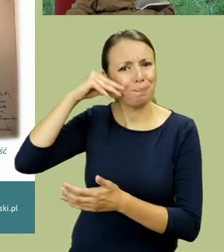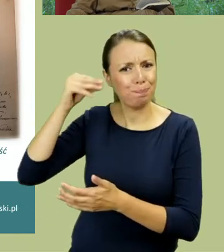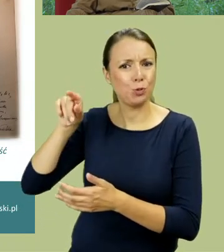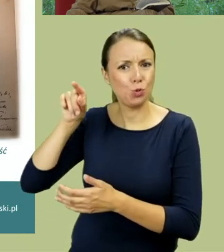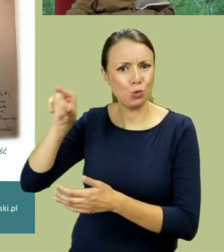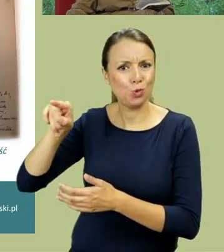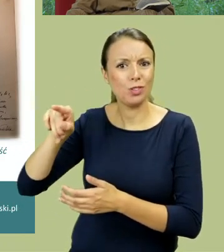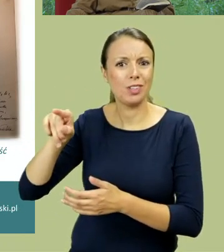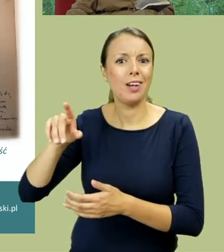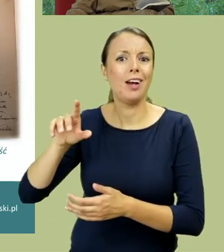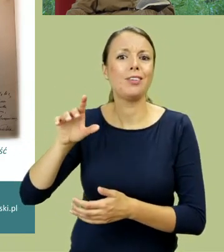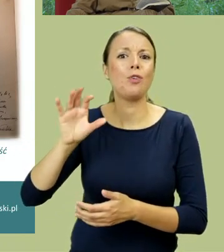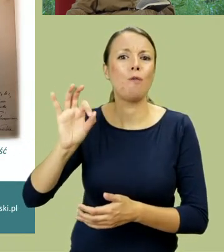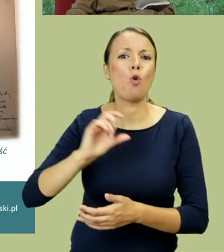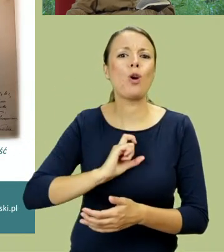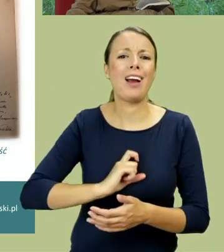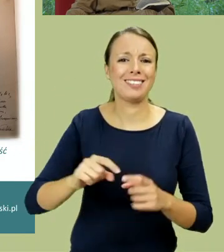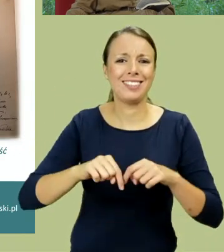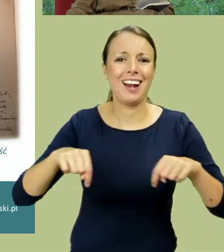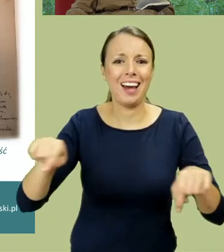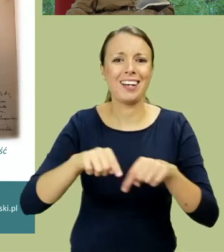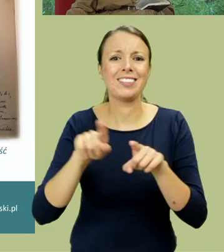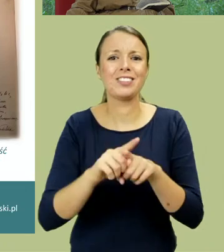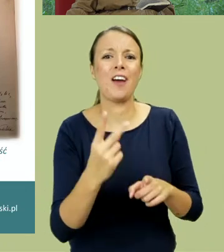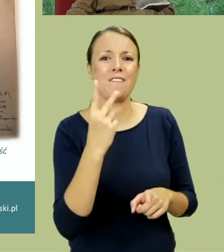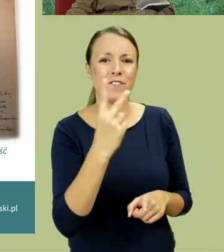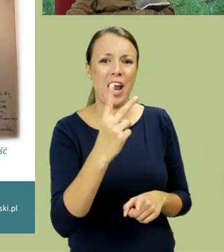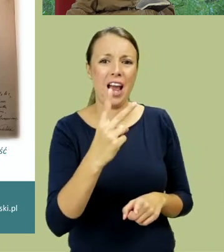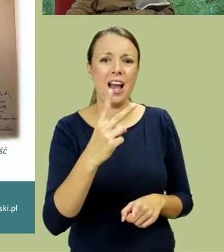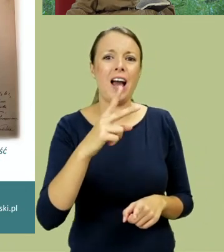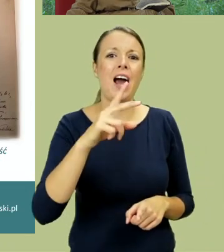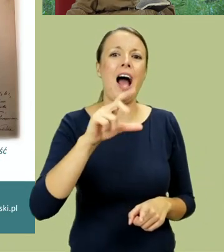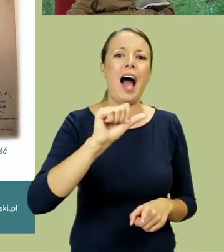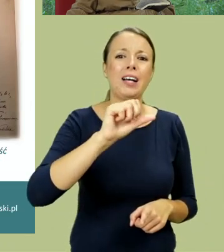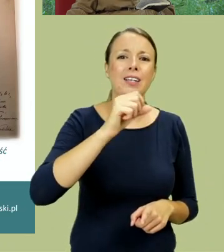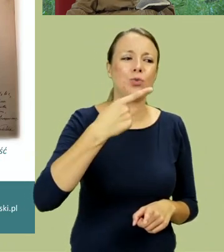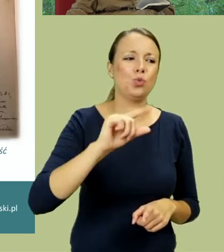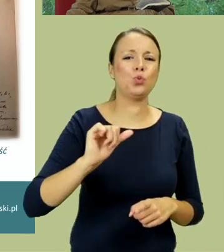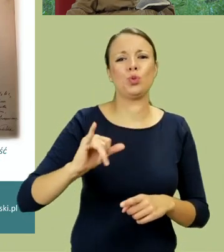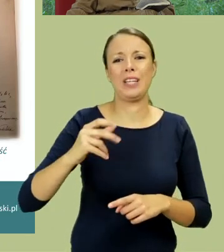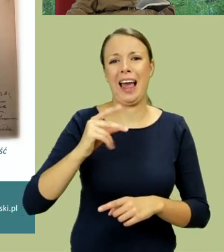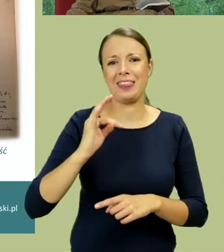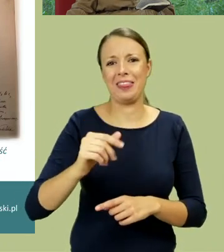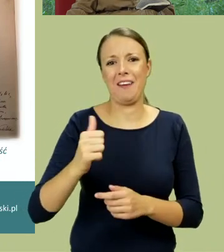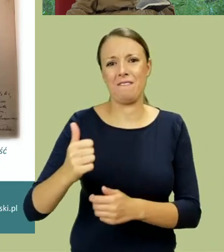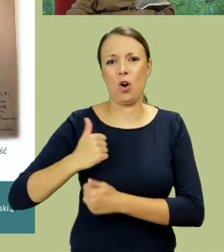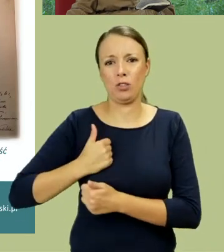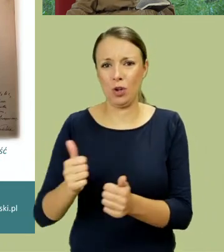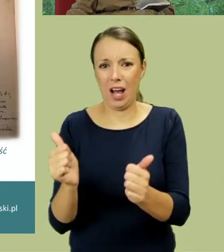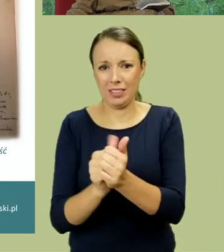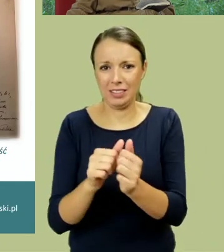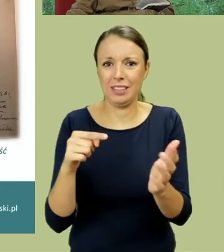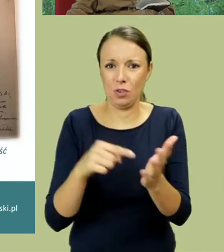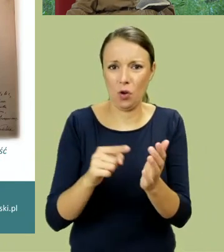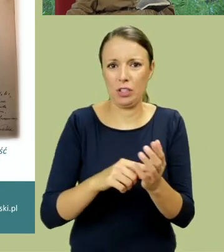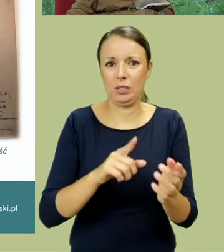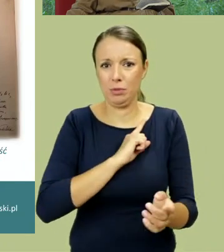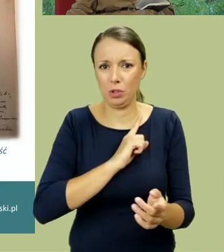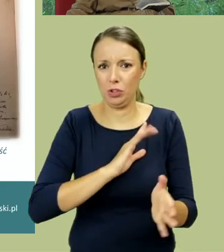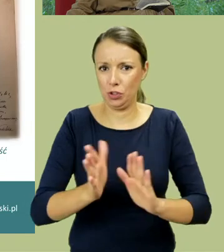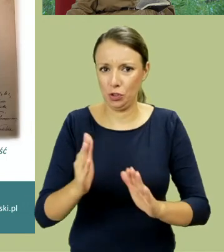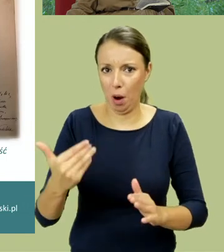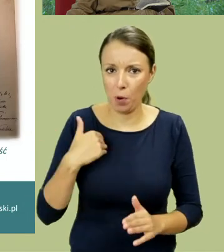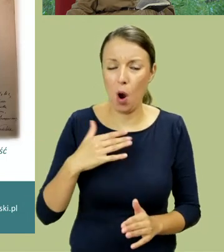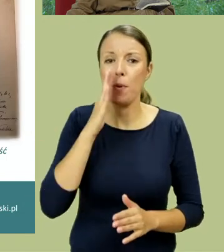przebywający tutaj adiutanci. Ale już po przeprowadzce do Belwederu oczywiście tego